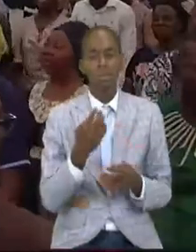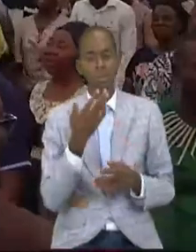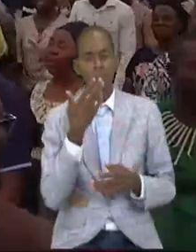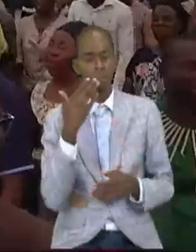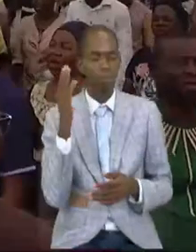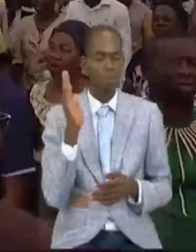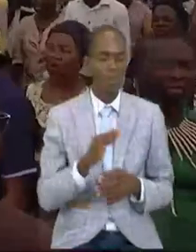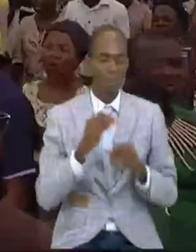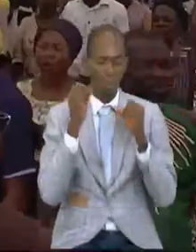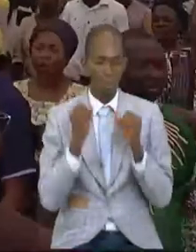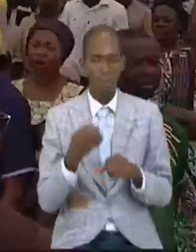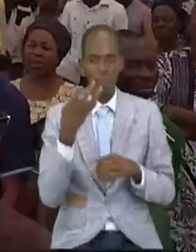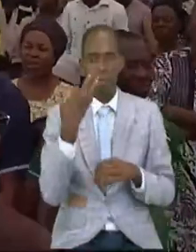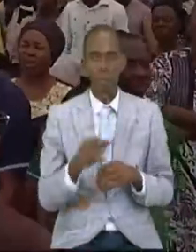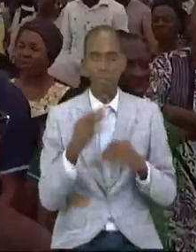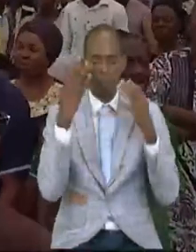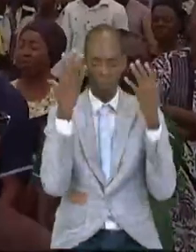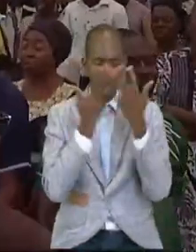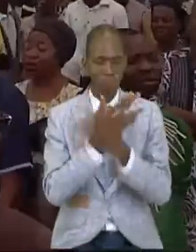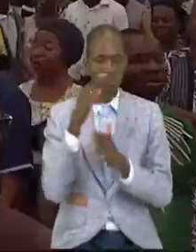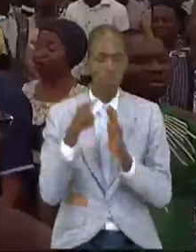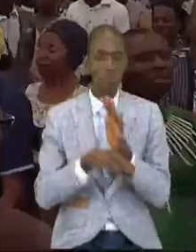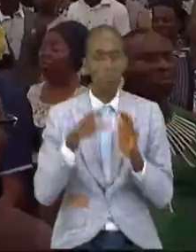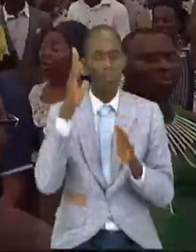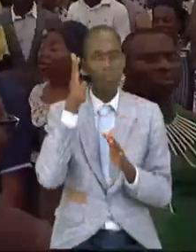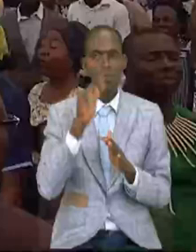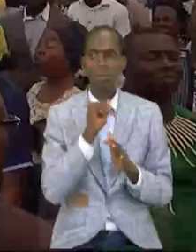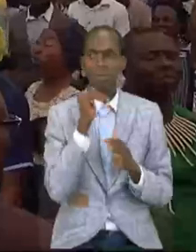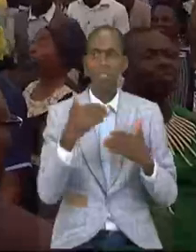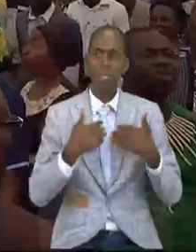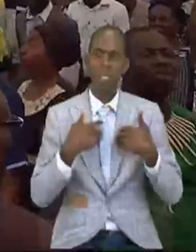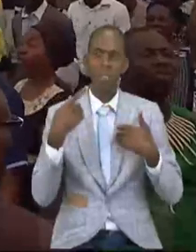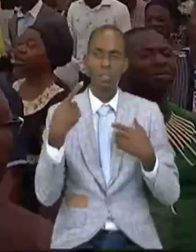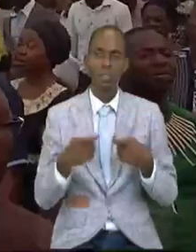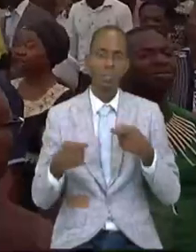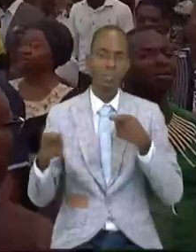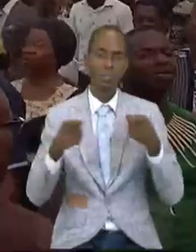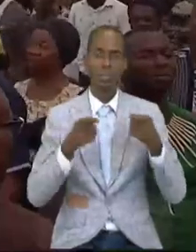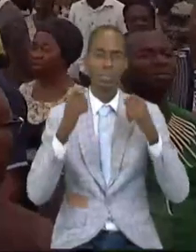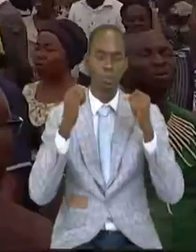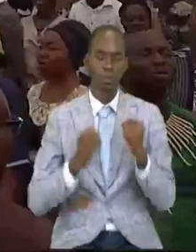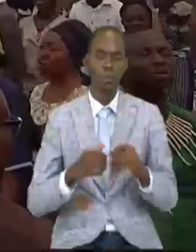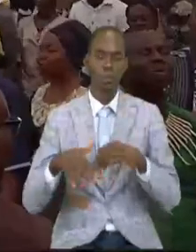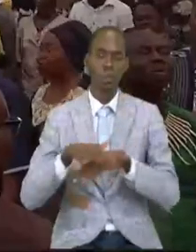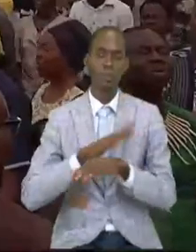Avec ses pouvoirs maléfiques n'aura pas le dessus sur vous.